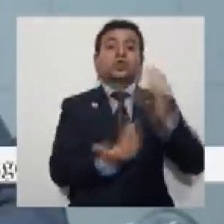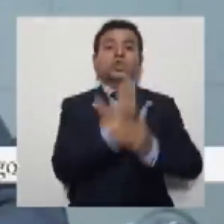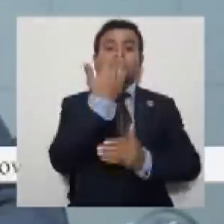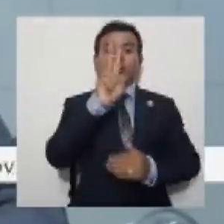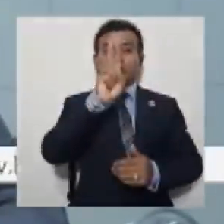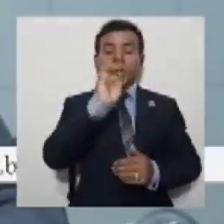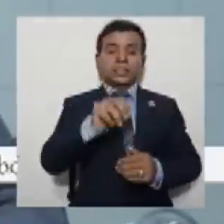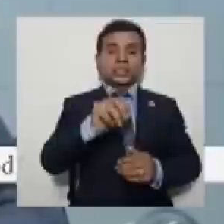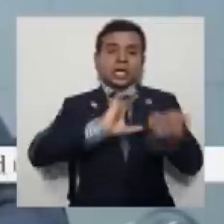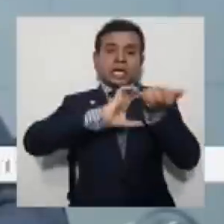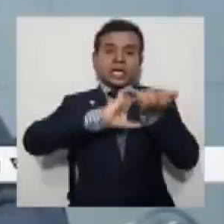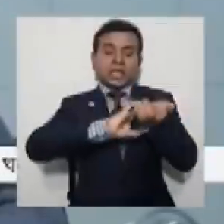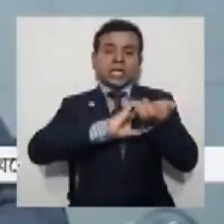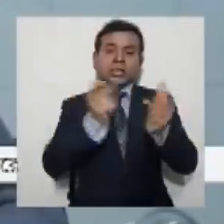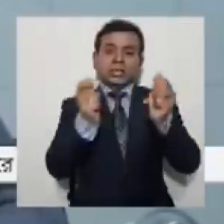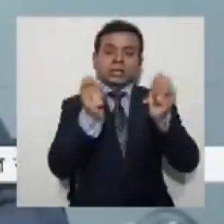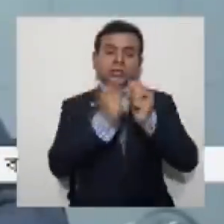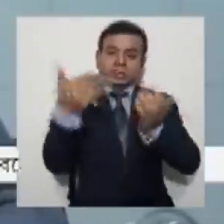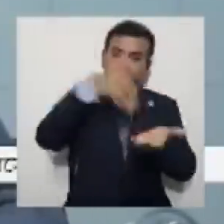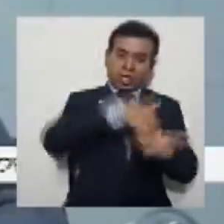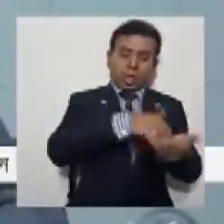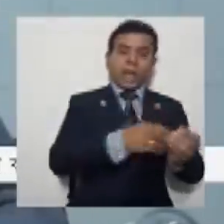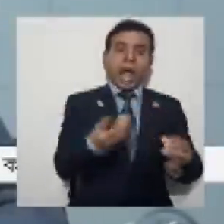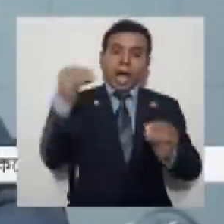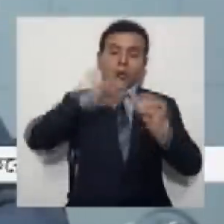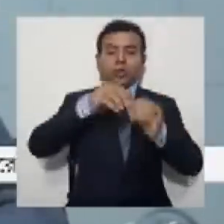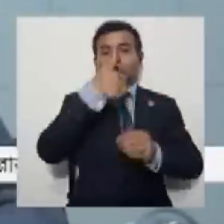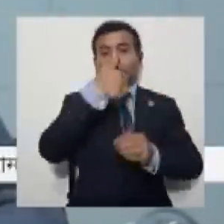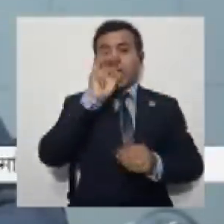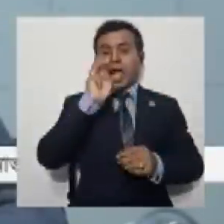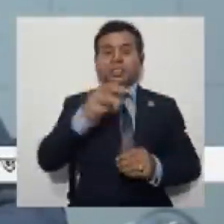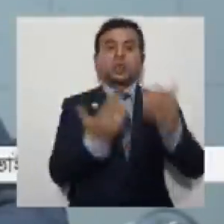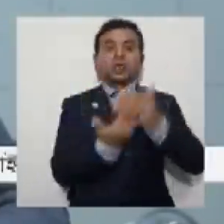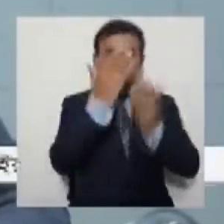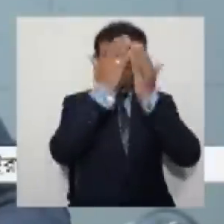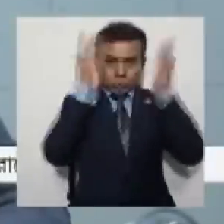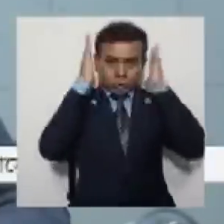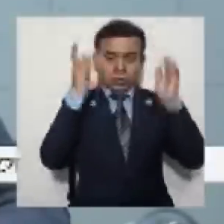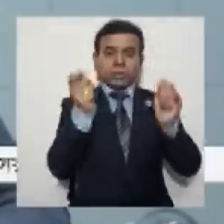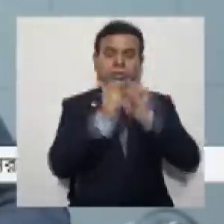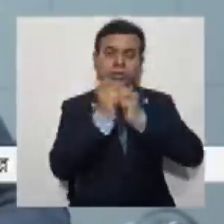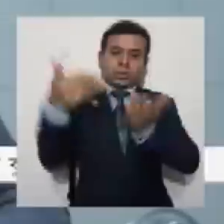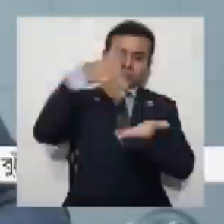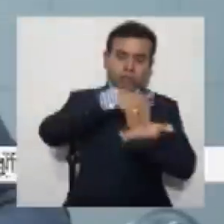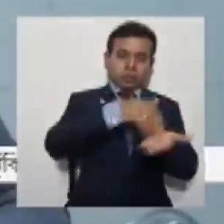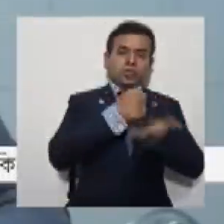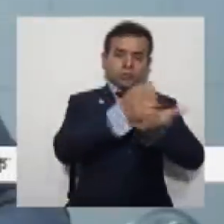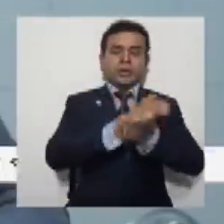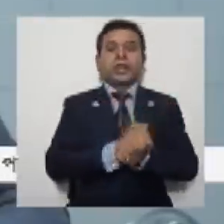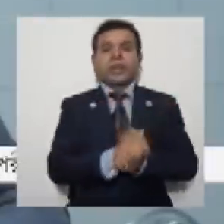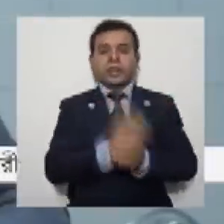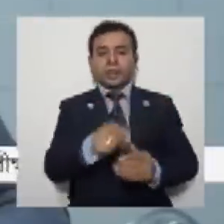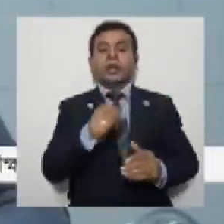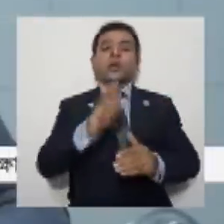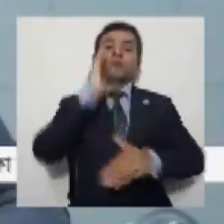করি এই নিয়োগের মাধ্যমে আমাদের স্বাস্থ্যসেবা আগামীতে আরও জোরদার হবে। এখন আমরা লক্ষ্য